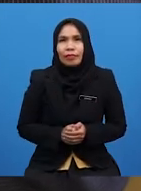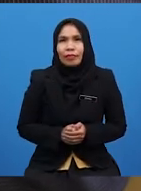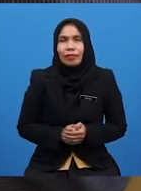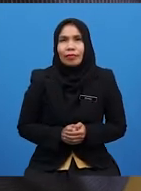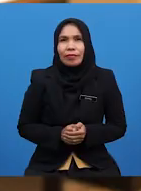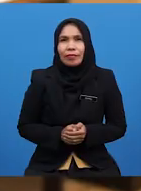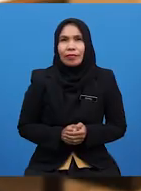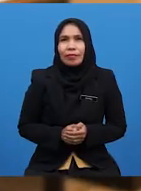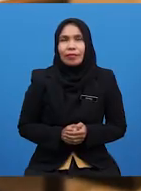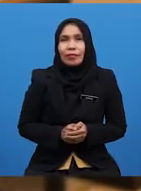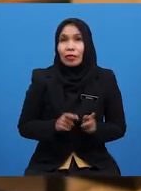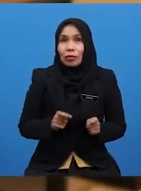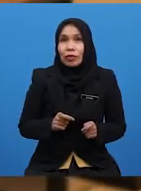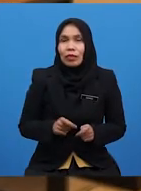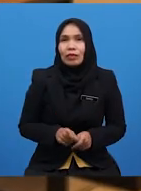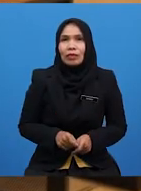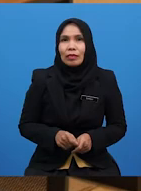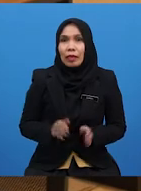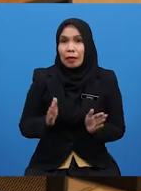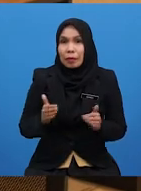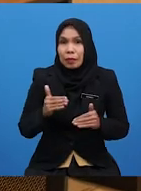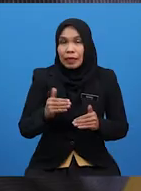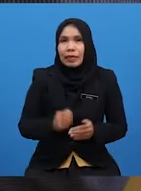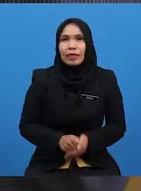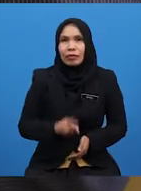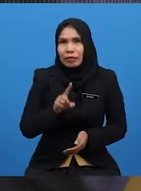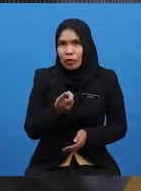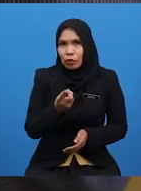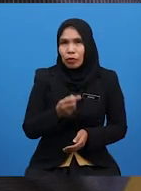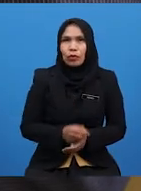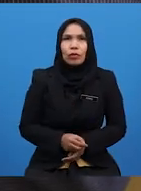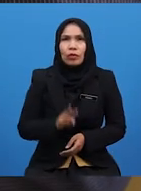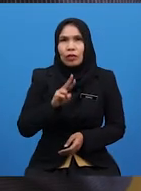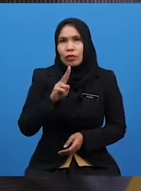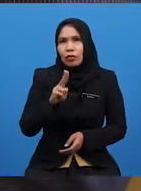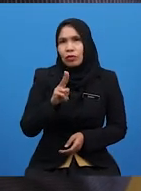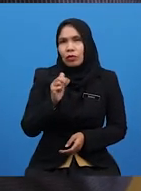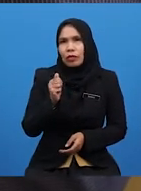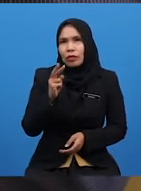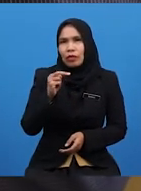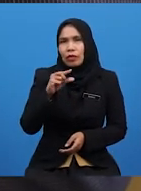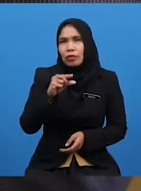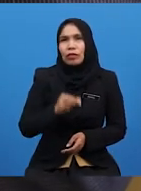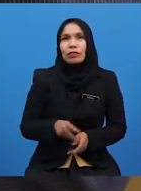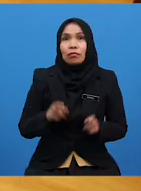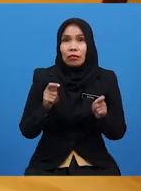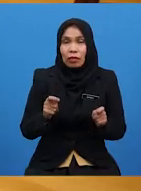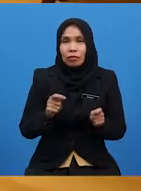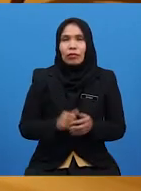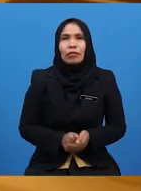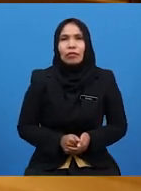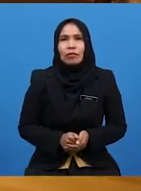ruang tamu dimana enden dan juga menentukan metode yang dipakai